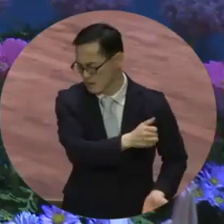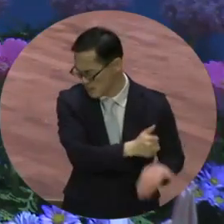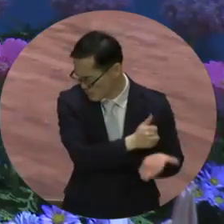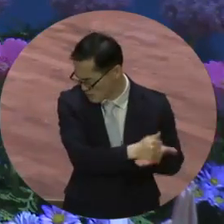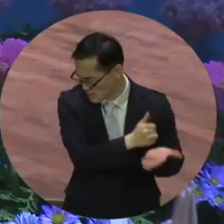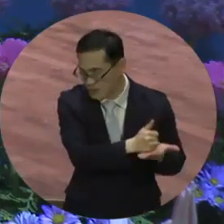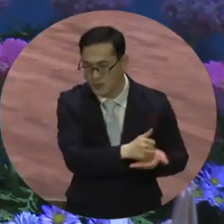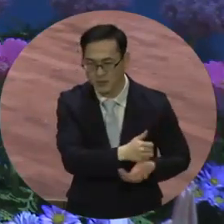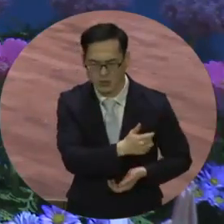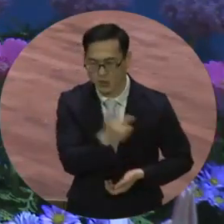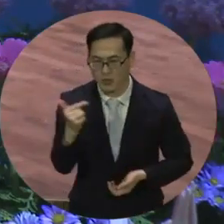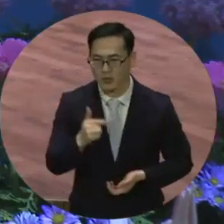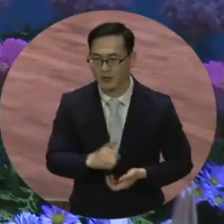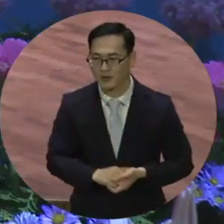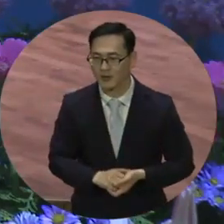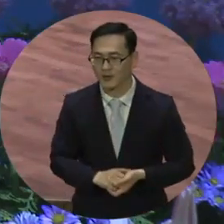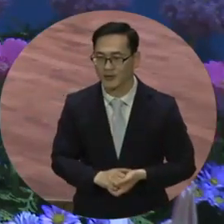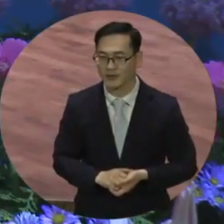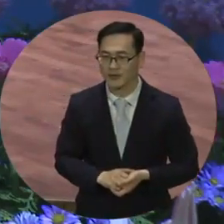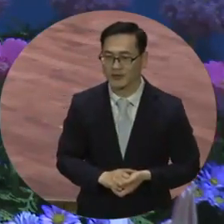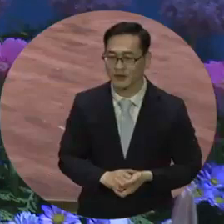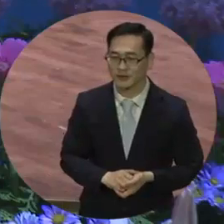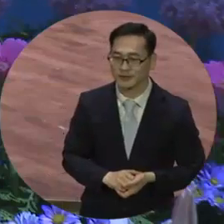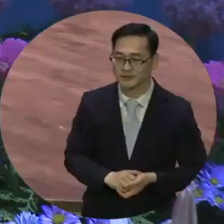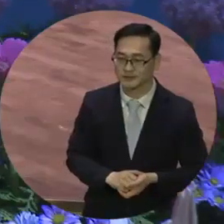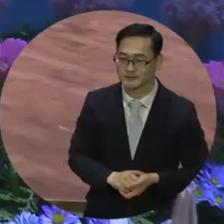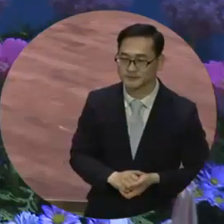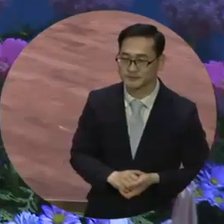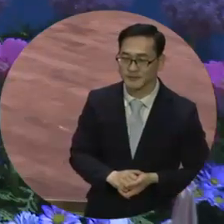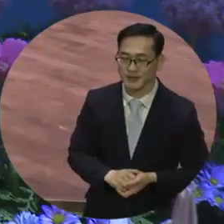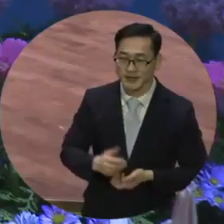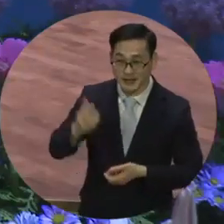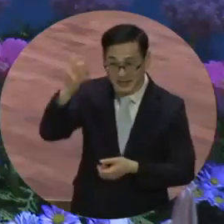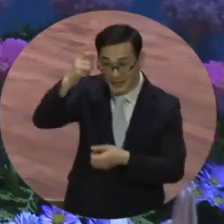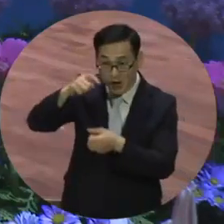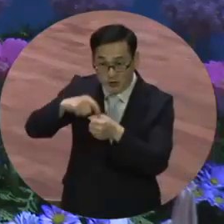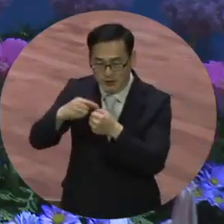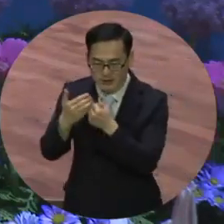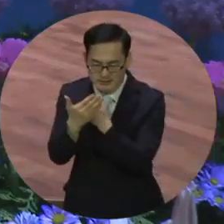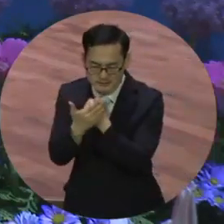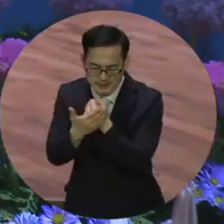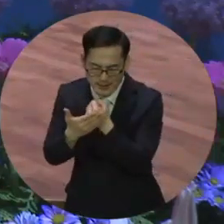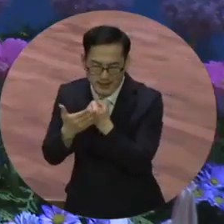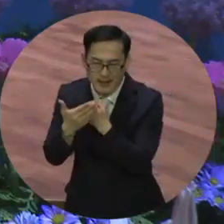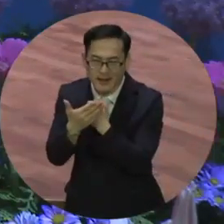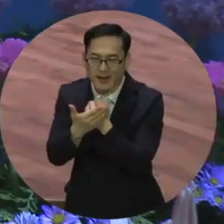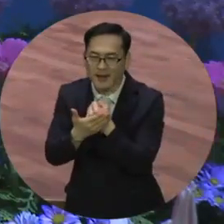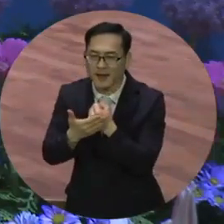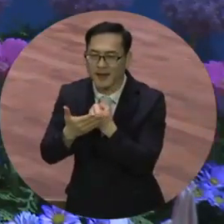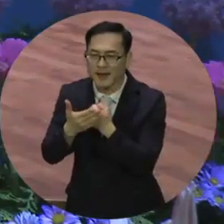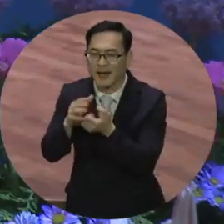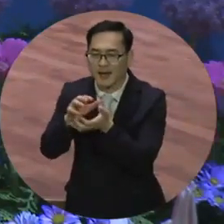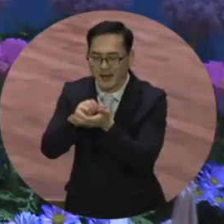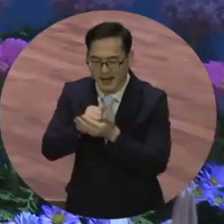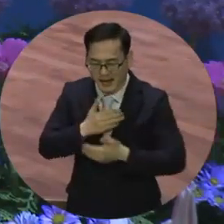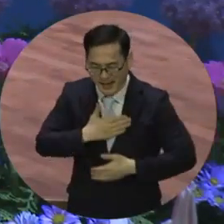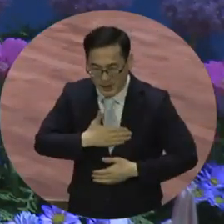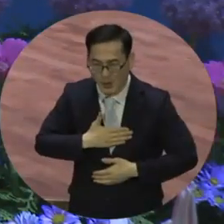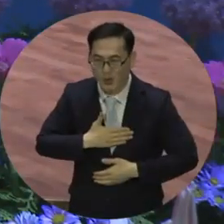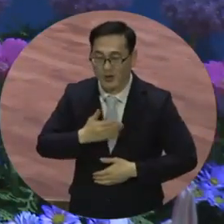영적 수준이 영적 은혜를 받으면서 영적인 비밀을 알면서 하는 헌신. 이건